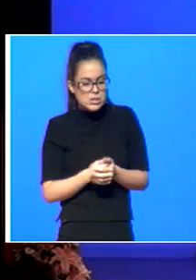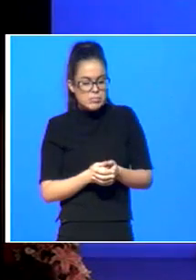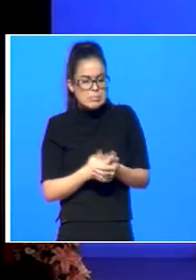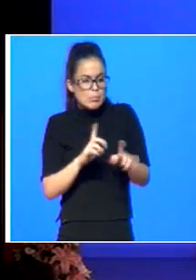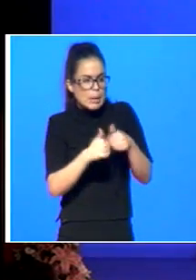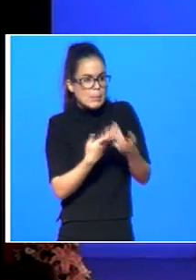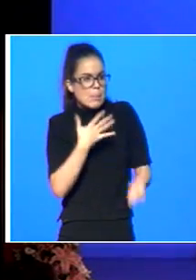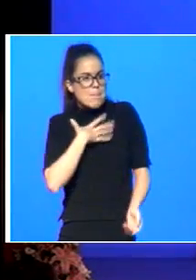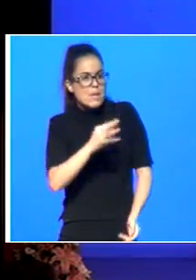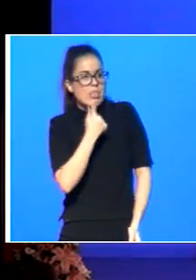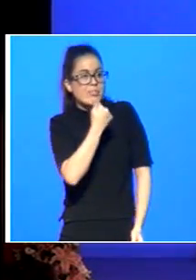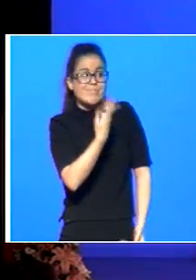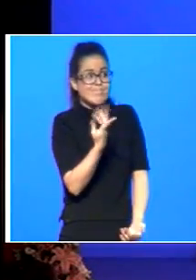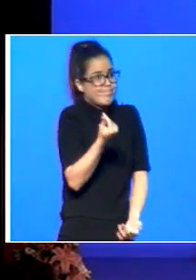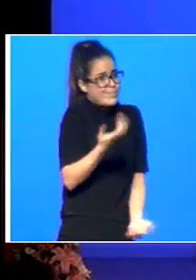dirurik.